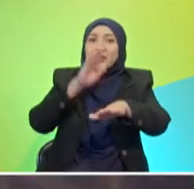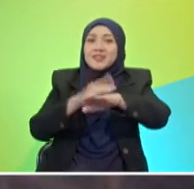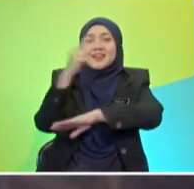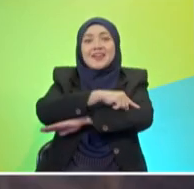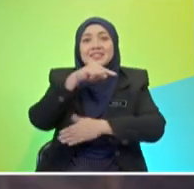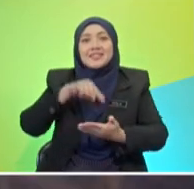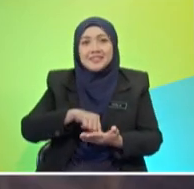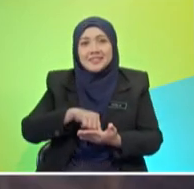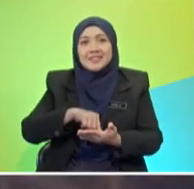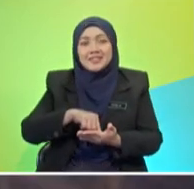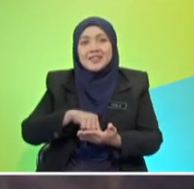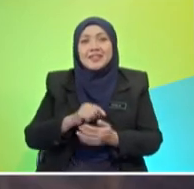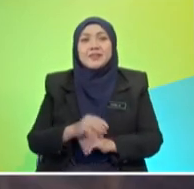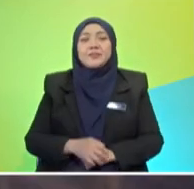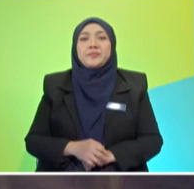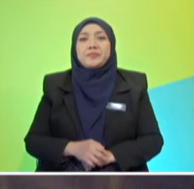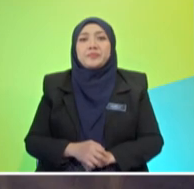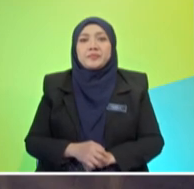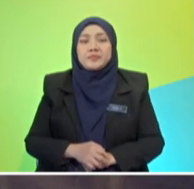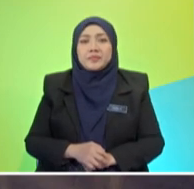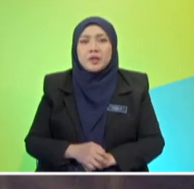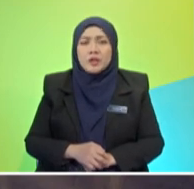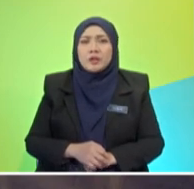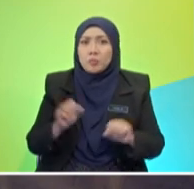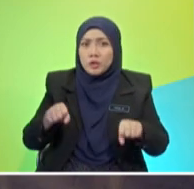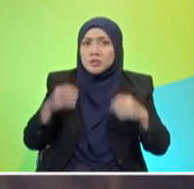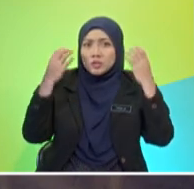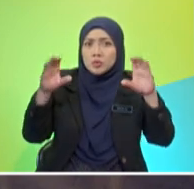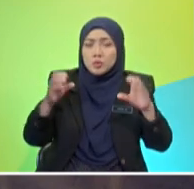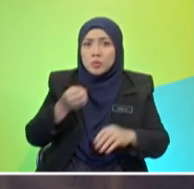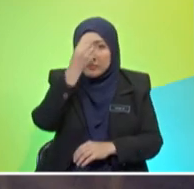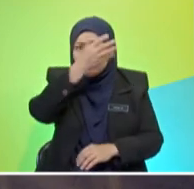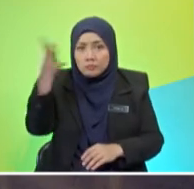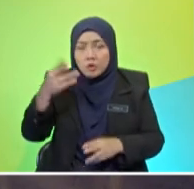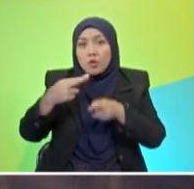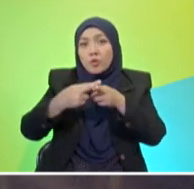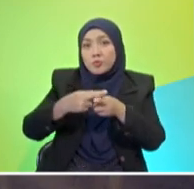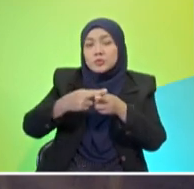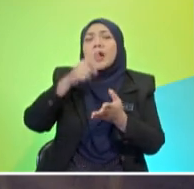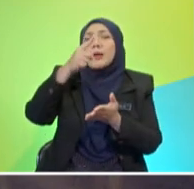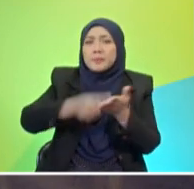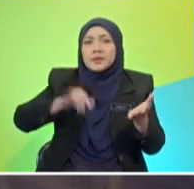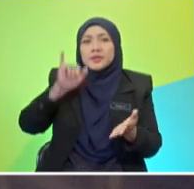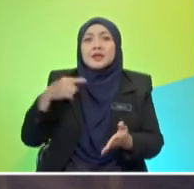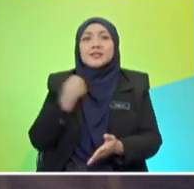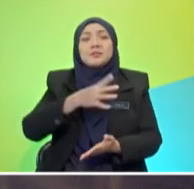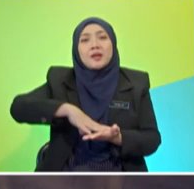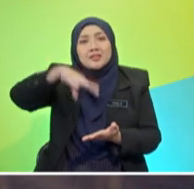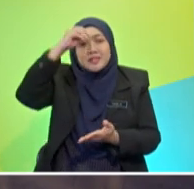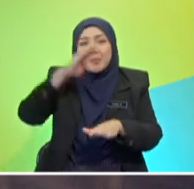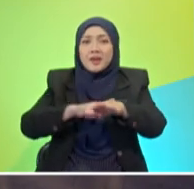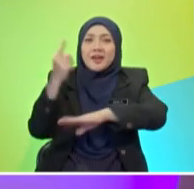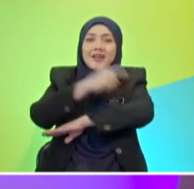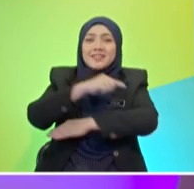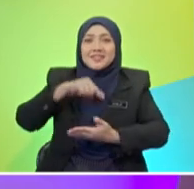juga pembelajaran kita pada hari ini. Dan sebelum kita berakhir, boleh tak cikgu berikan sedikit rumusan kepada apa yang kita dah belajar untuk hari ini? Baiklah, murid.